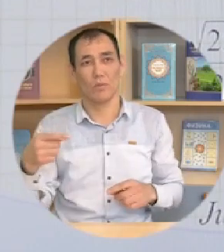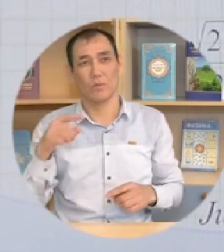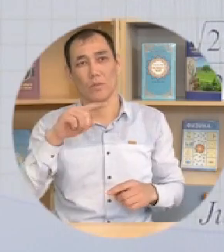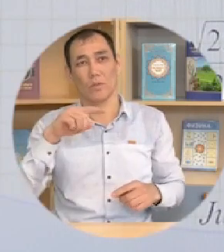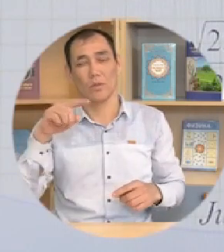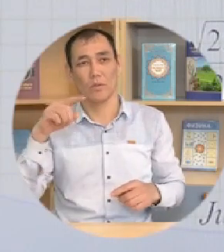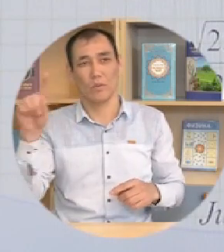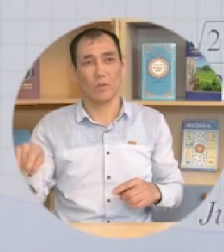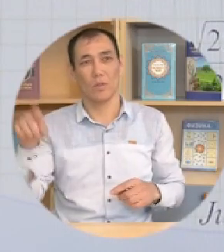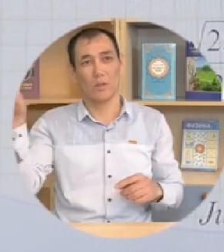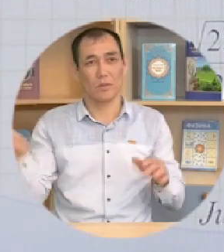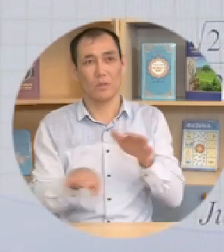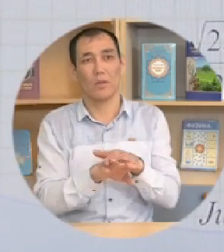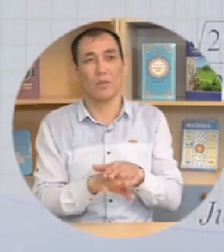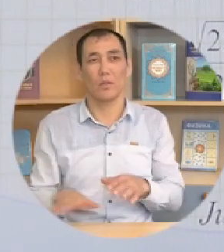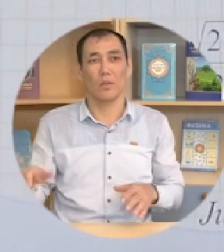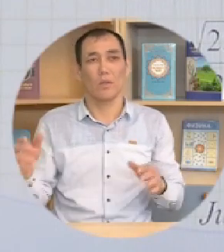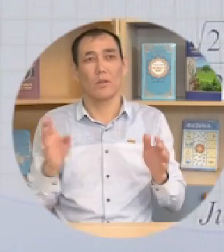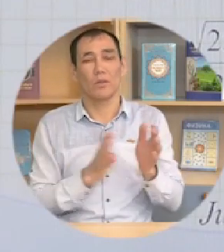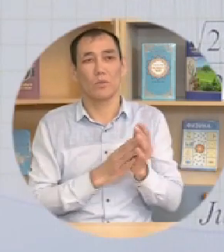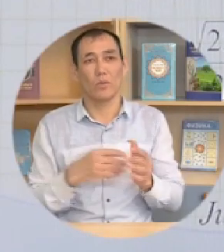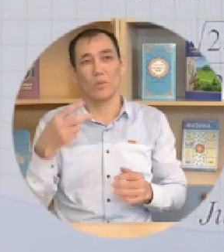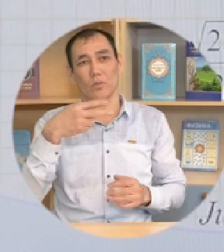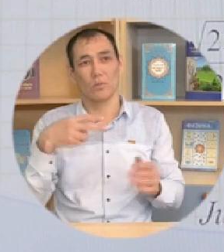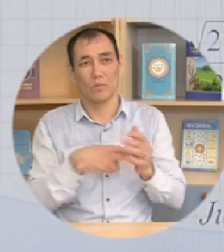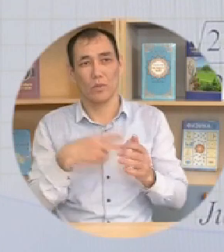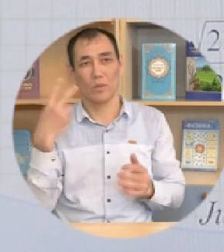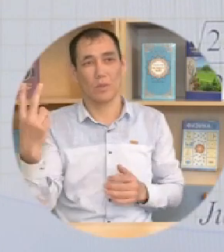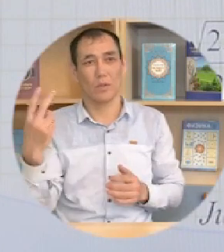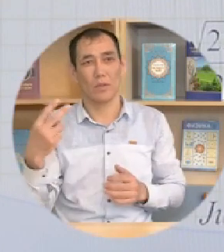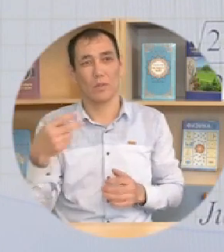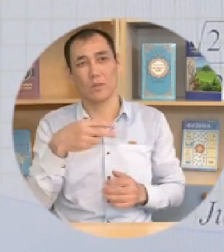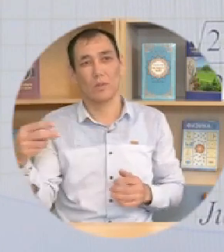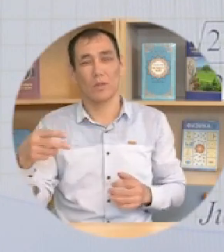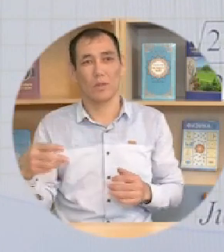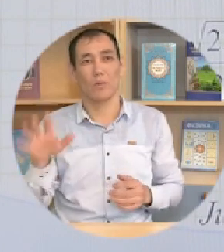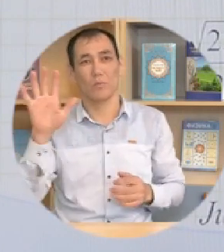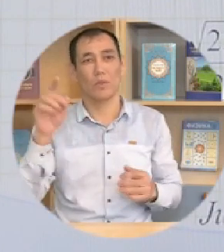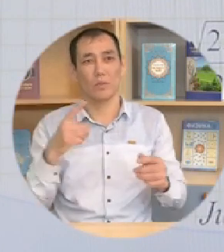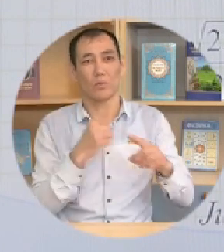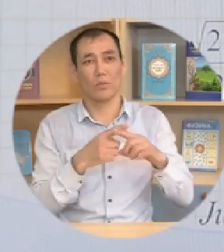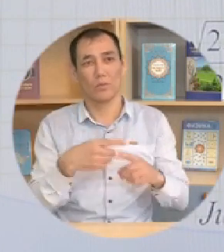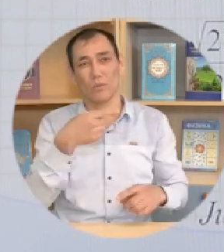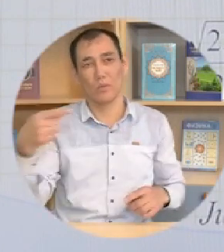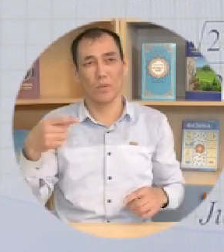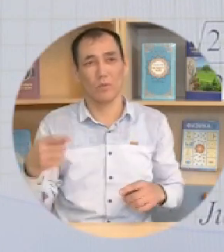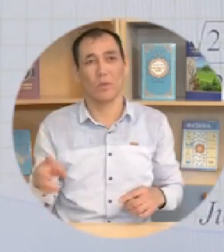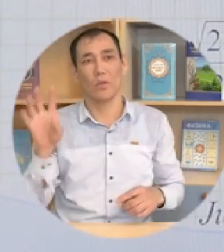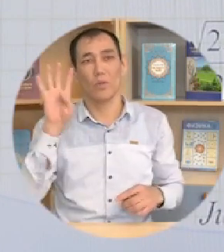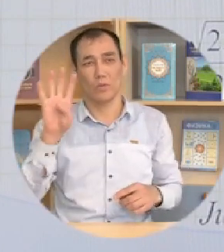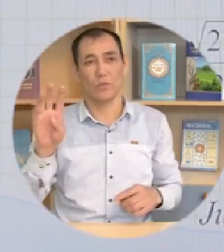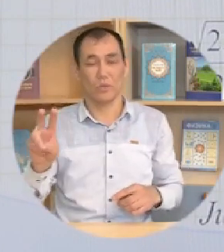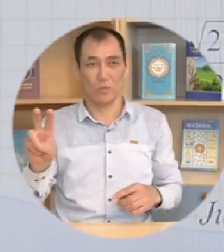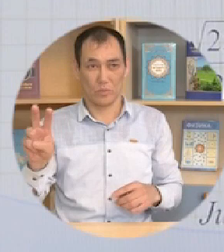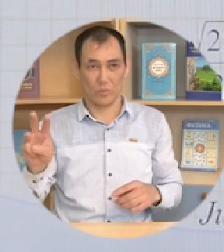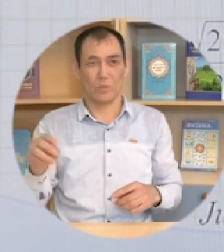алу корен астында 9 бөлінген 2 тең 5 қосу алу